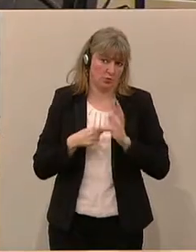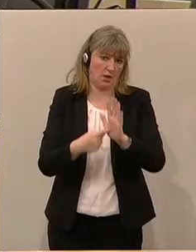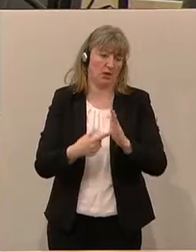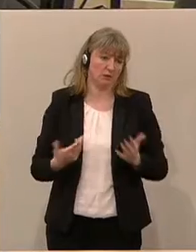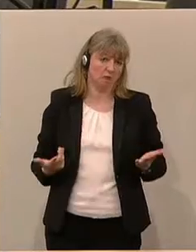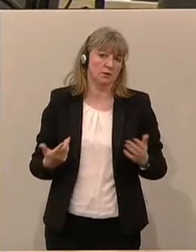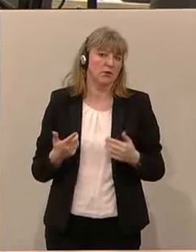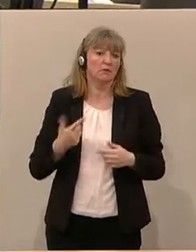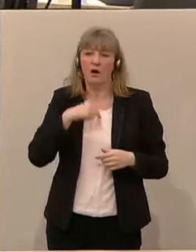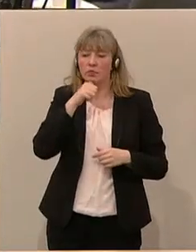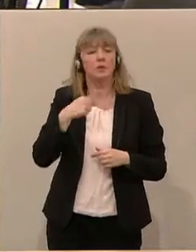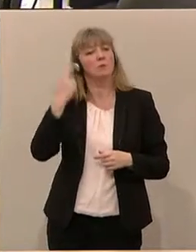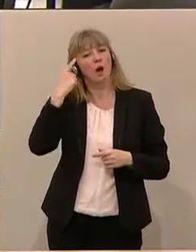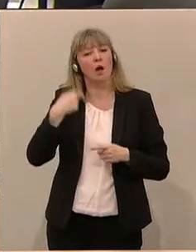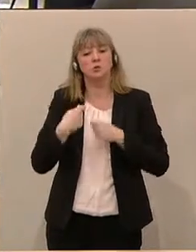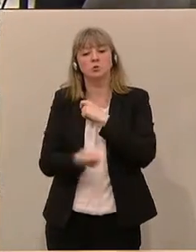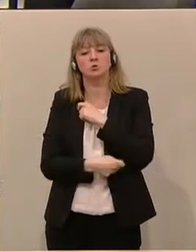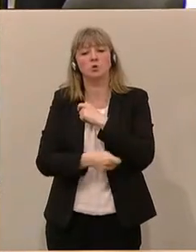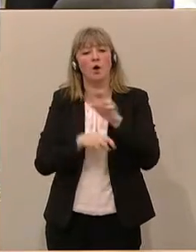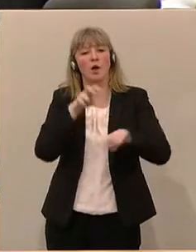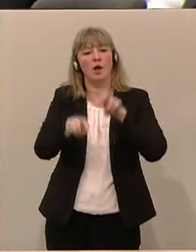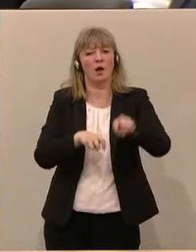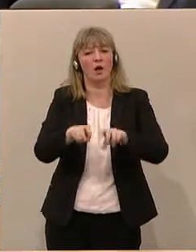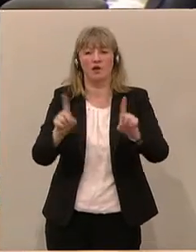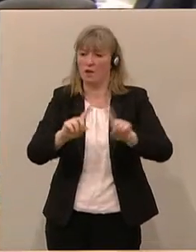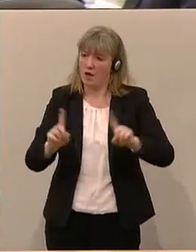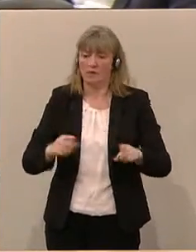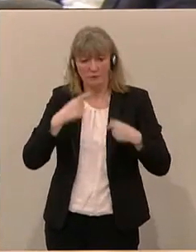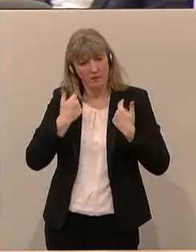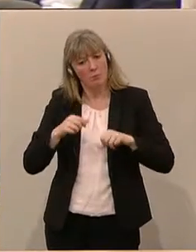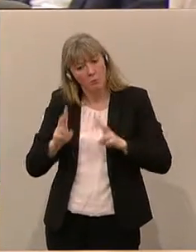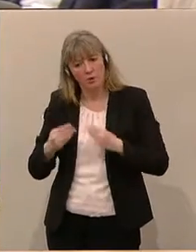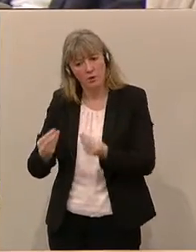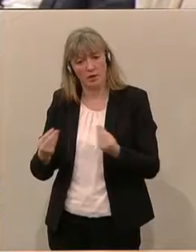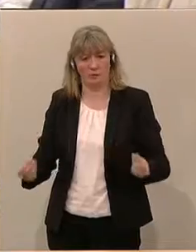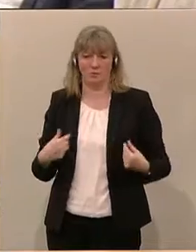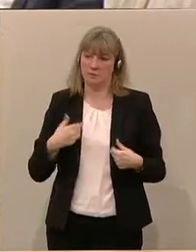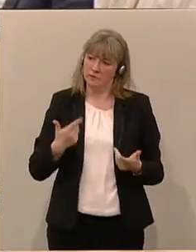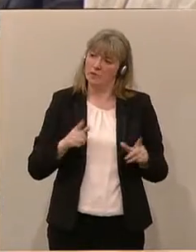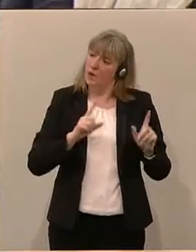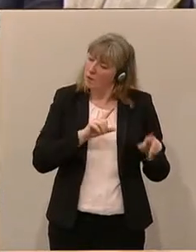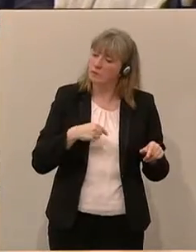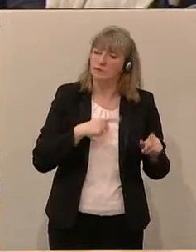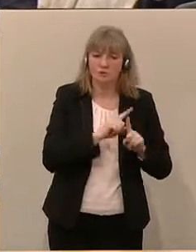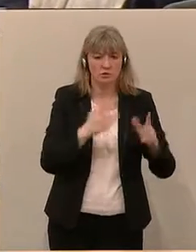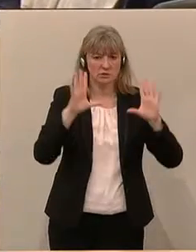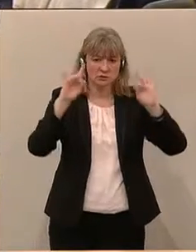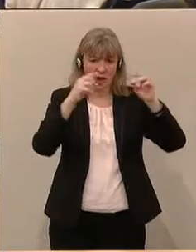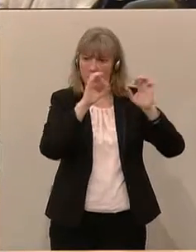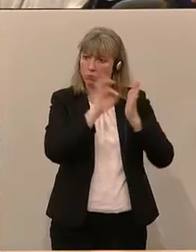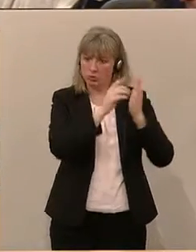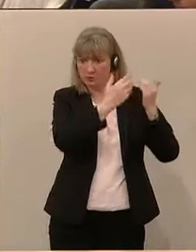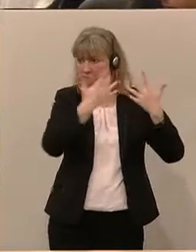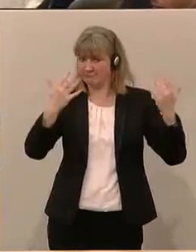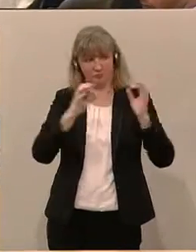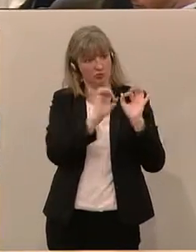wir nicht mit Bestrafungssteuern arbeiten, sondern mit Ermöglichungen. Wir haben die 10 Leuchttürme auch immer wieder dargestellt, will sie